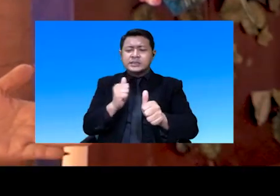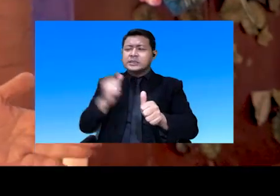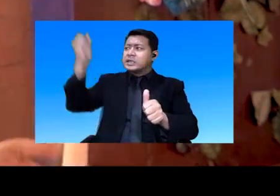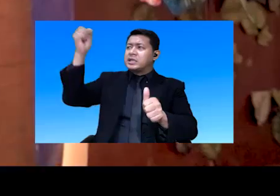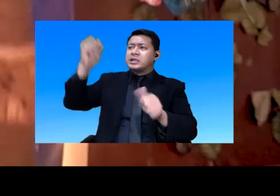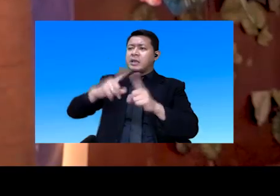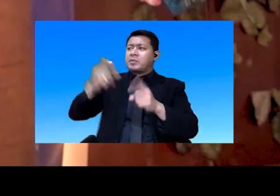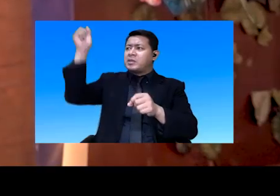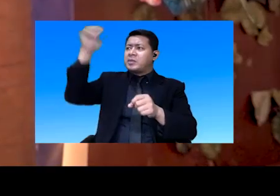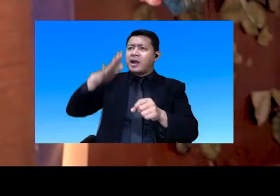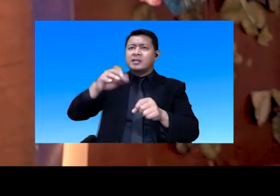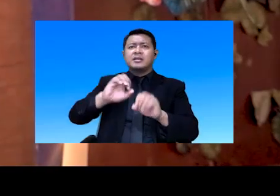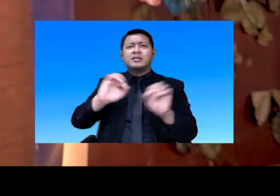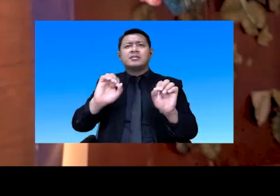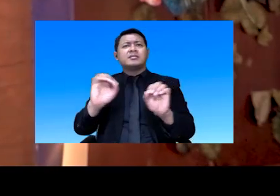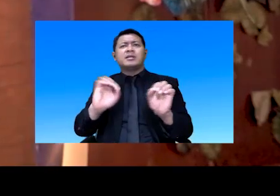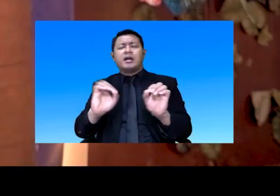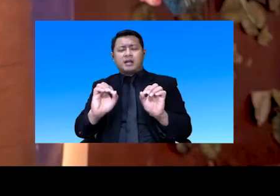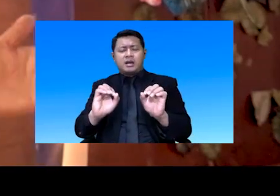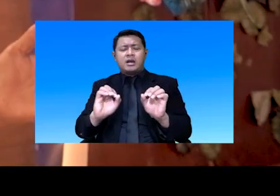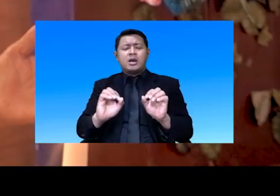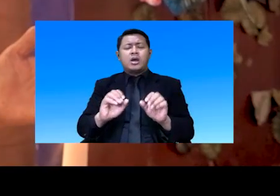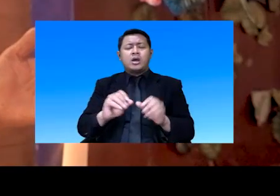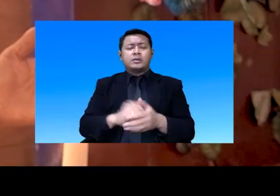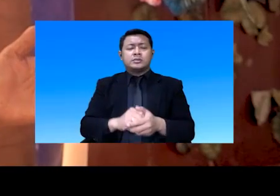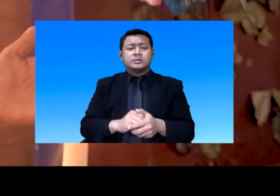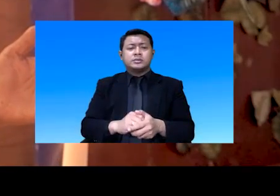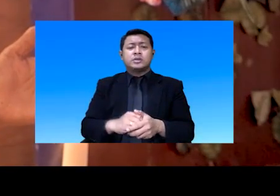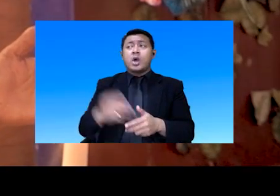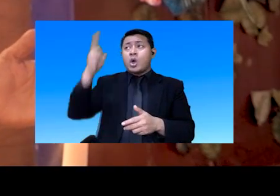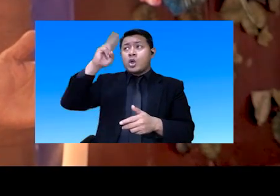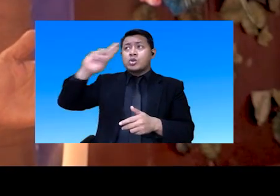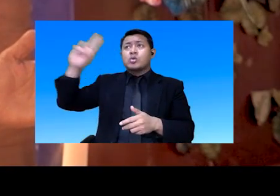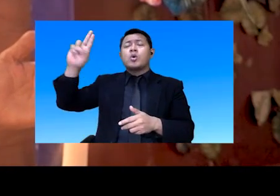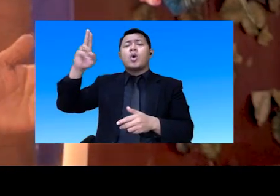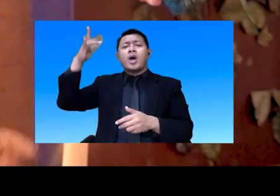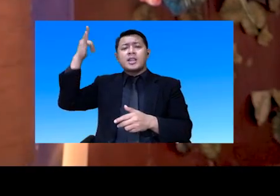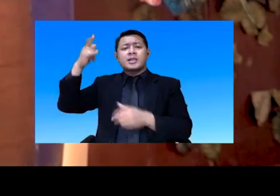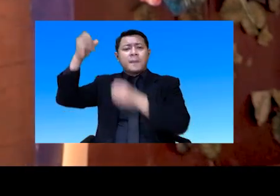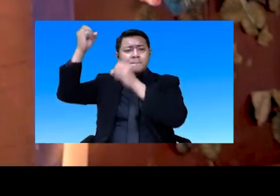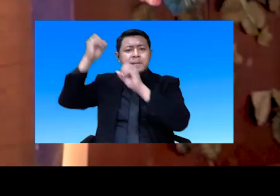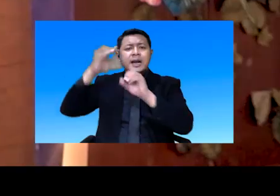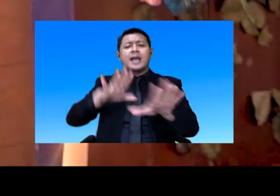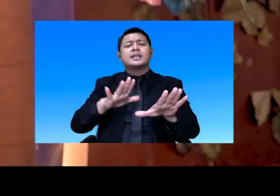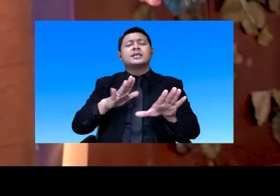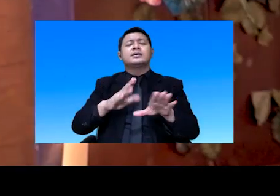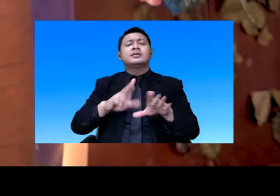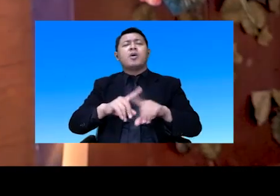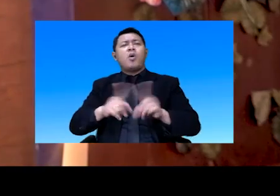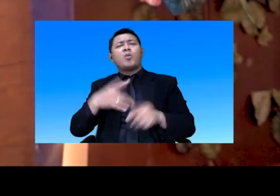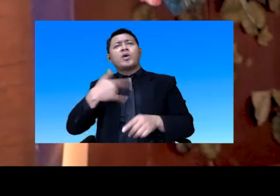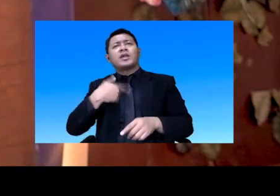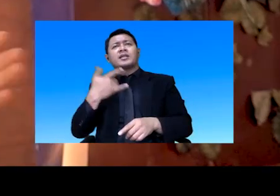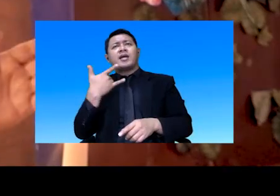ada. Orang yang baik saja tanpa keburukan juga gak ada. Tapi orang yang buruk